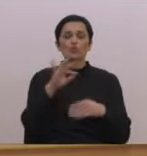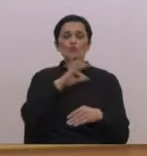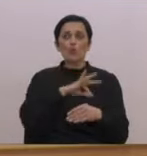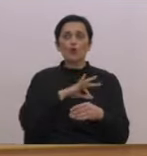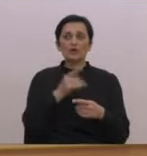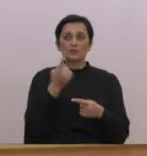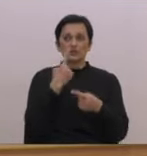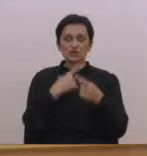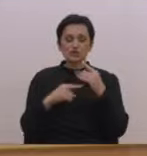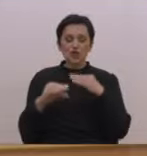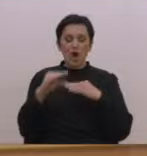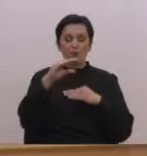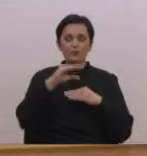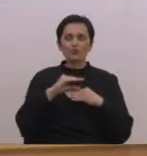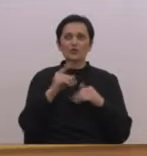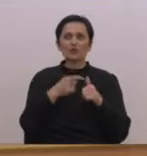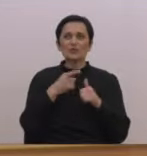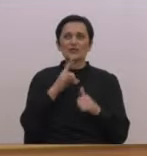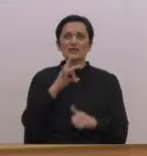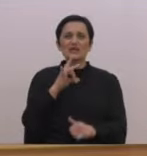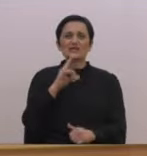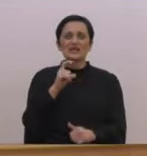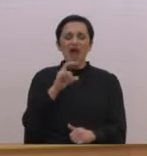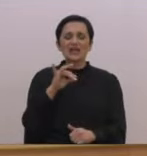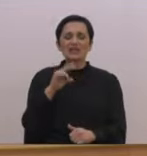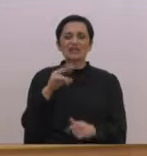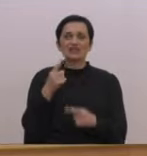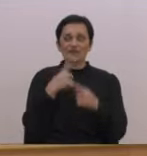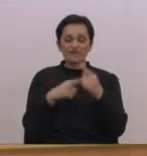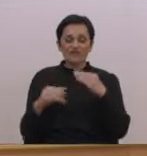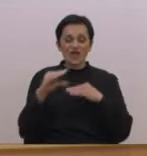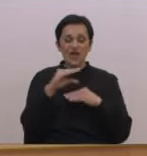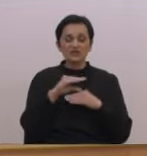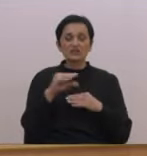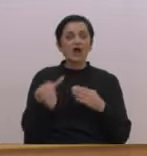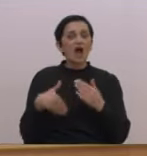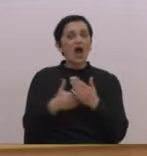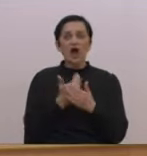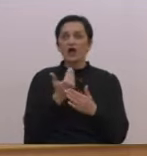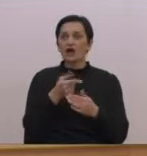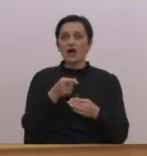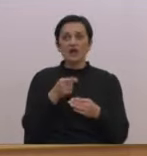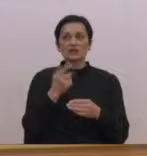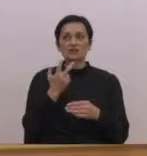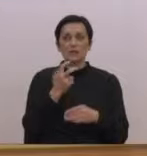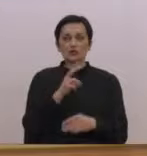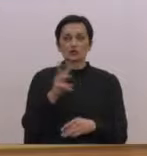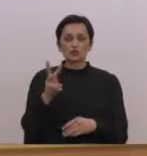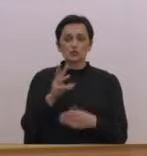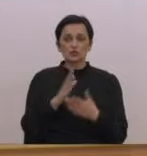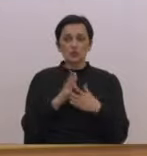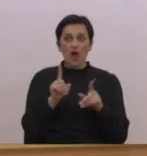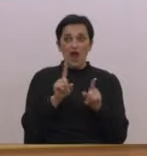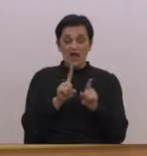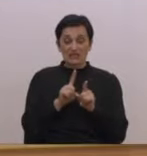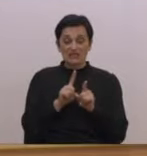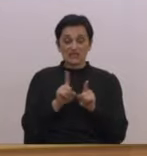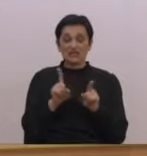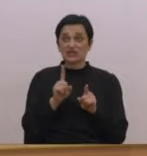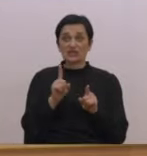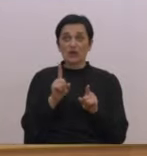ჩაბრუნება. ანუ ეგრეთ წოდებული რეინვესტიცია. ახალი ინვესტიციები აქ სხვაობა 300 მილიონია. ასეთი რამ